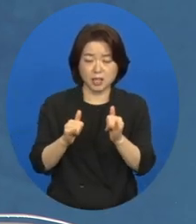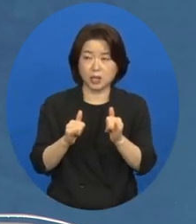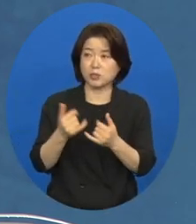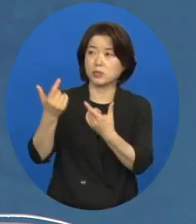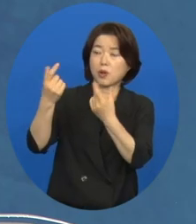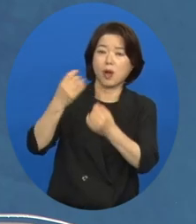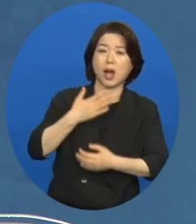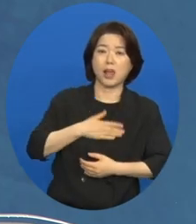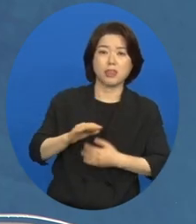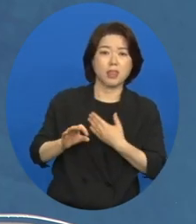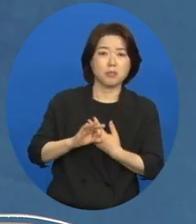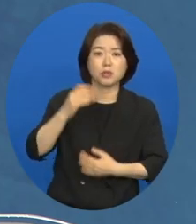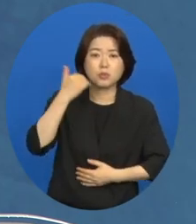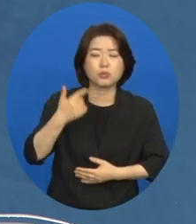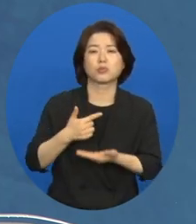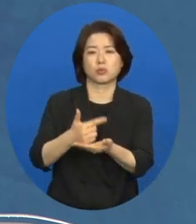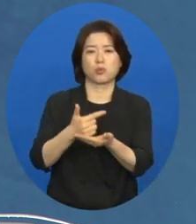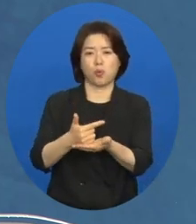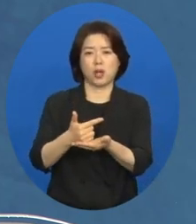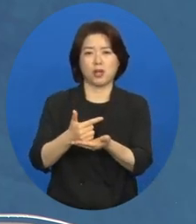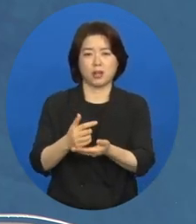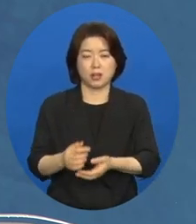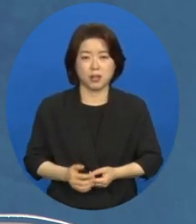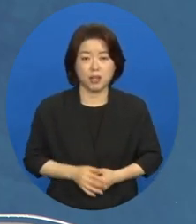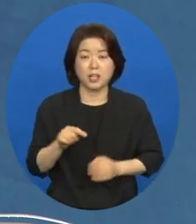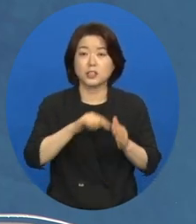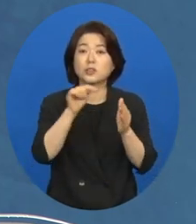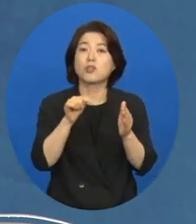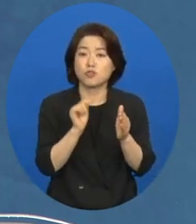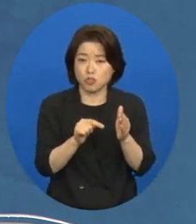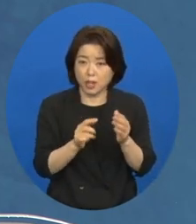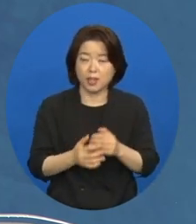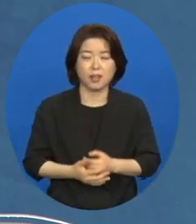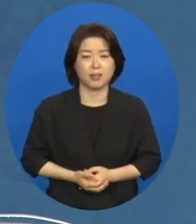하면 노아였겠죠. 그런 가운데